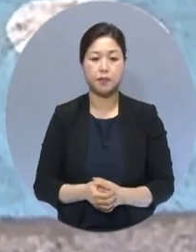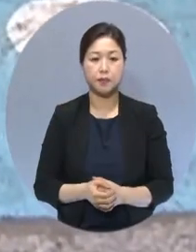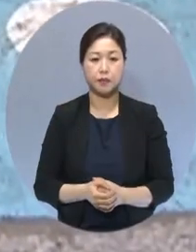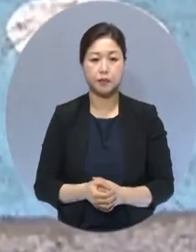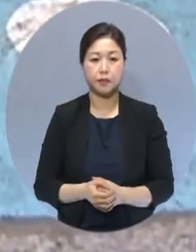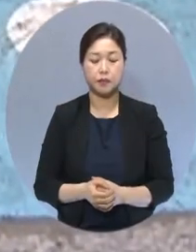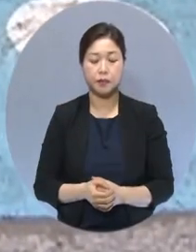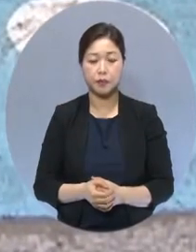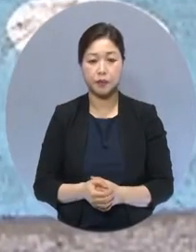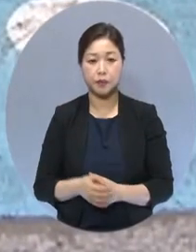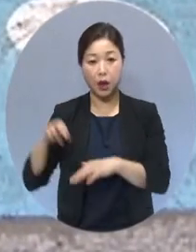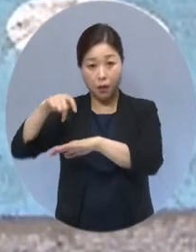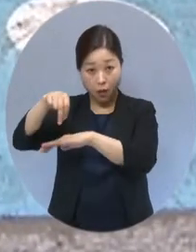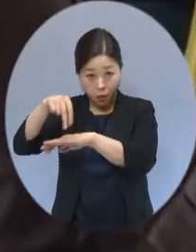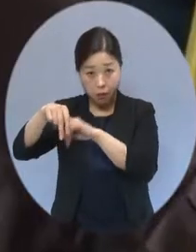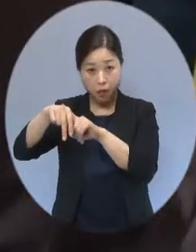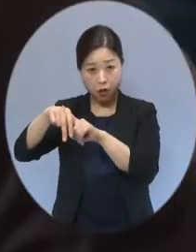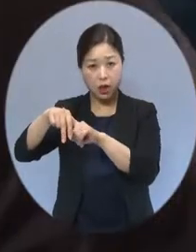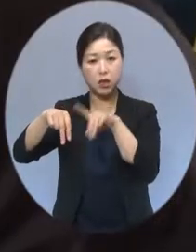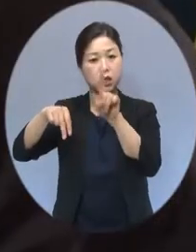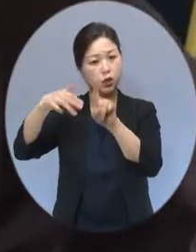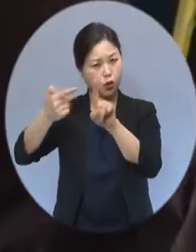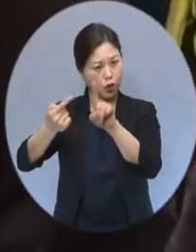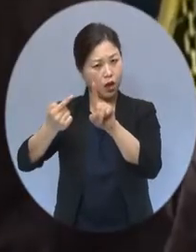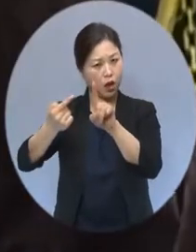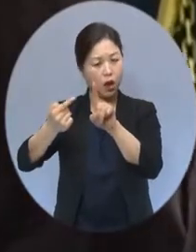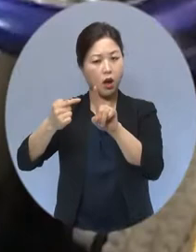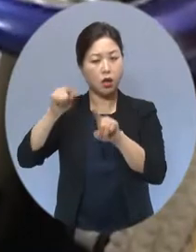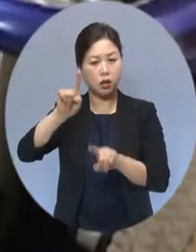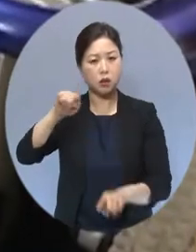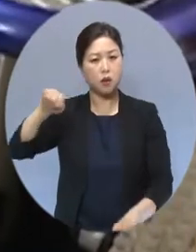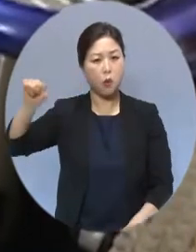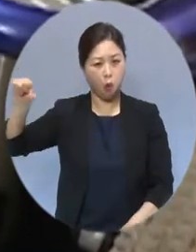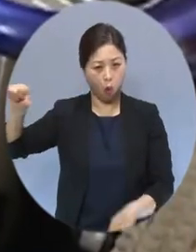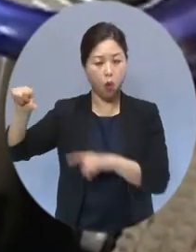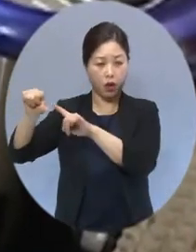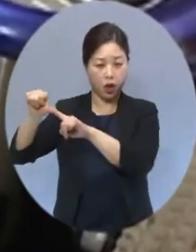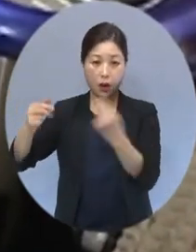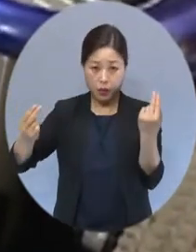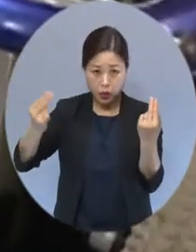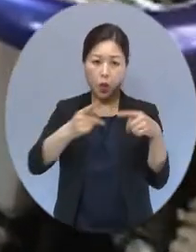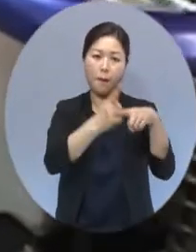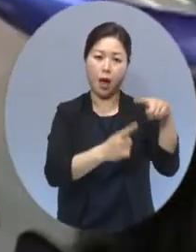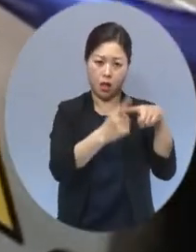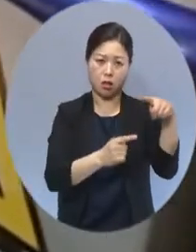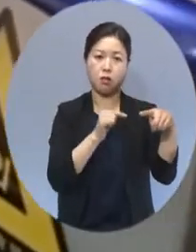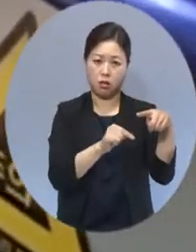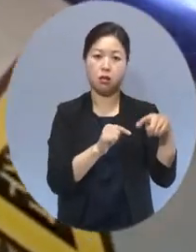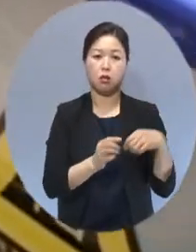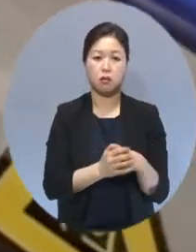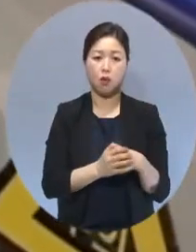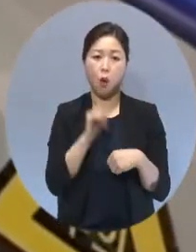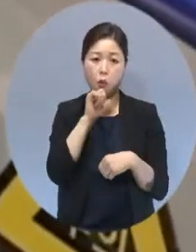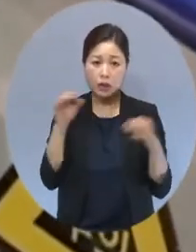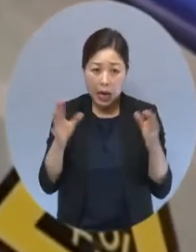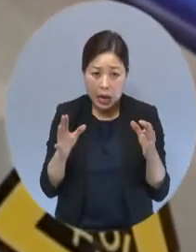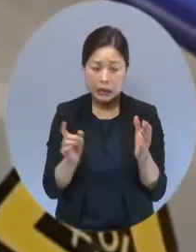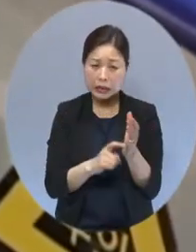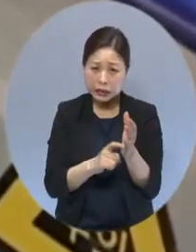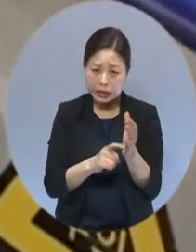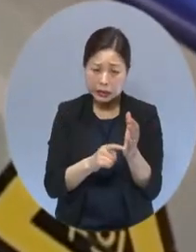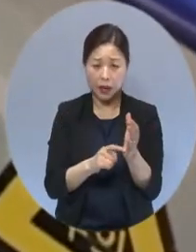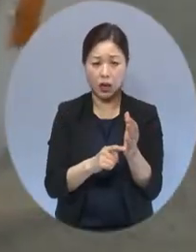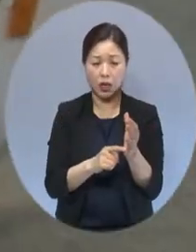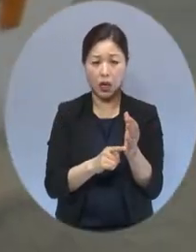이는 비장애인 보행속도인 초당 1.55m 대비 절반 수준에 불과할 뿐더러 5분 이내에 긴급 업무를